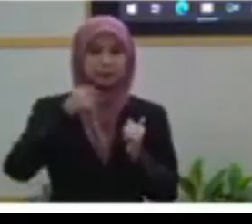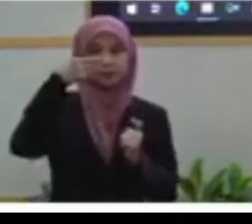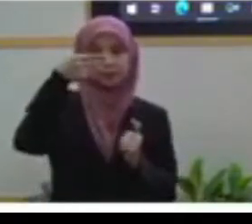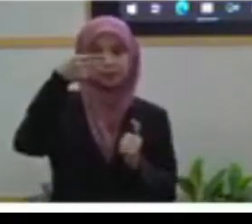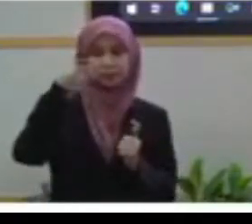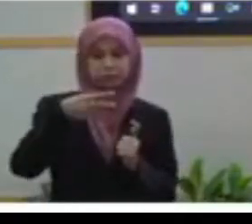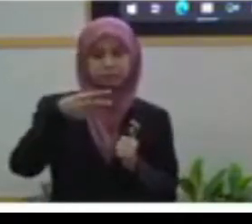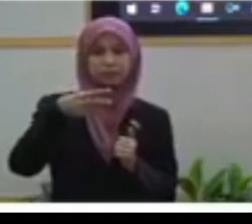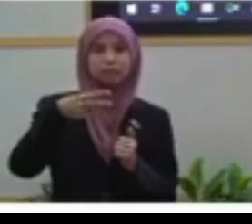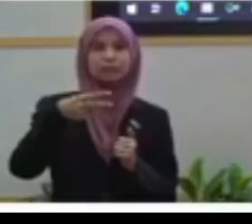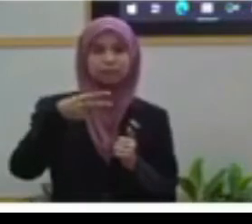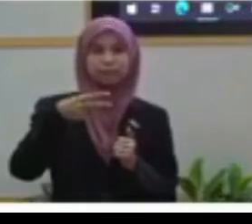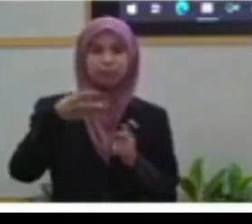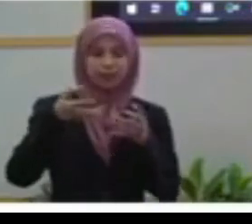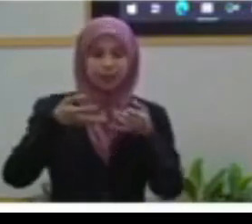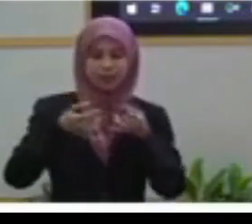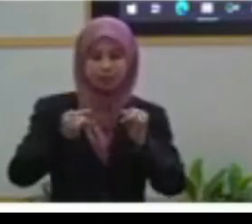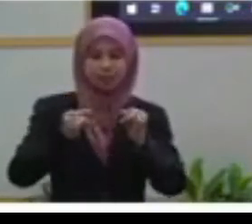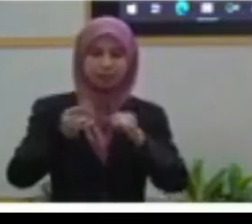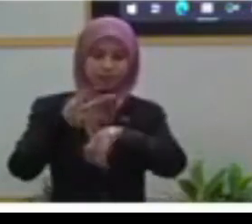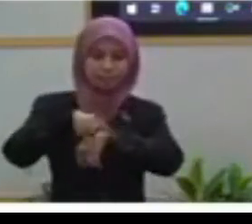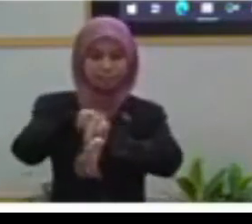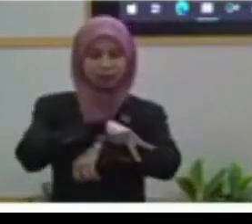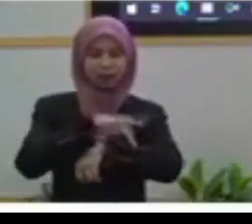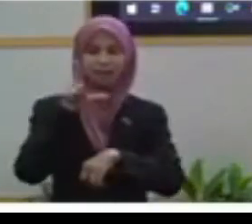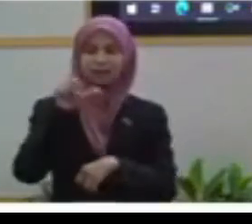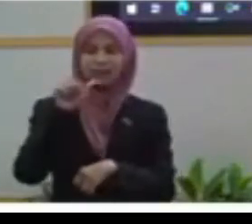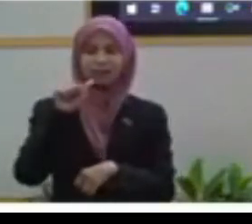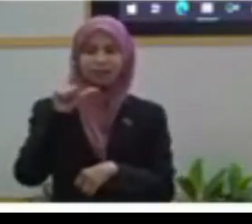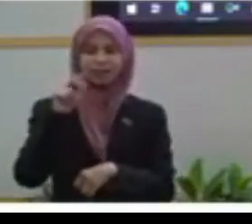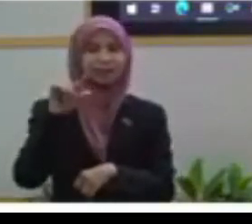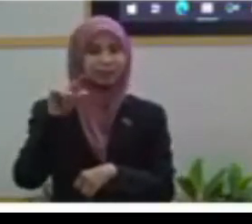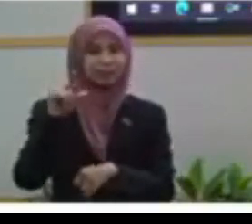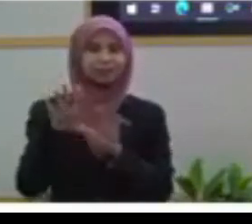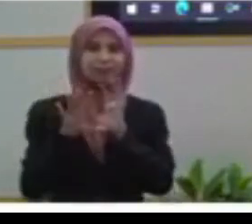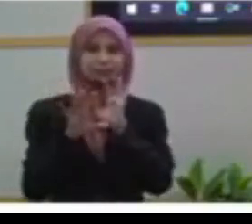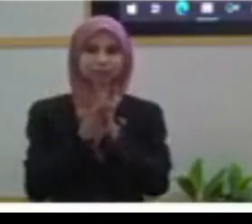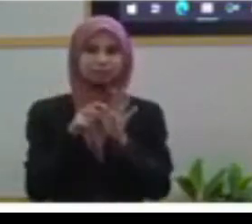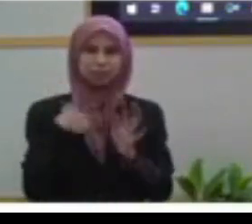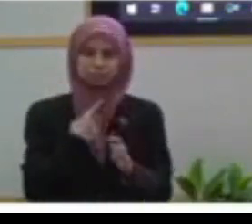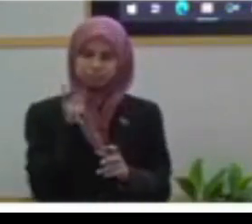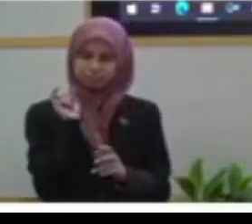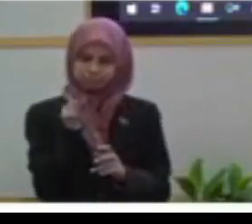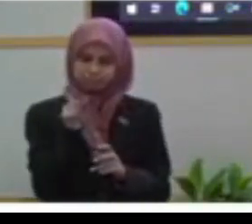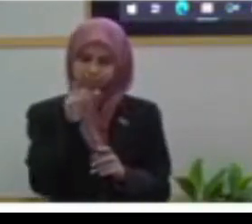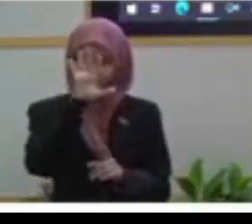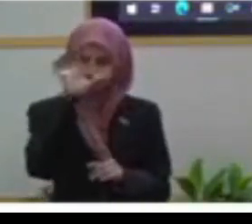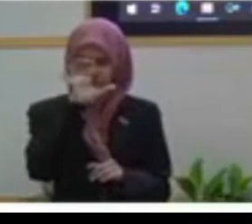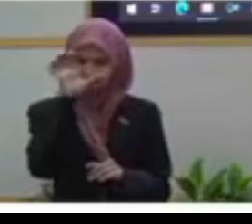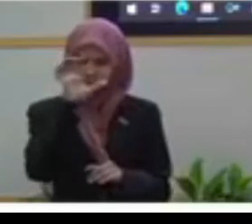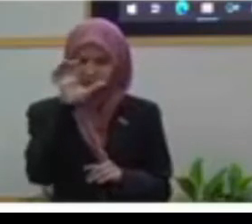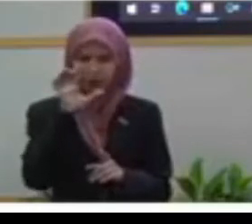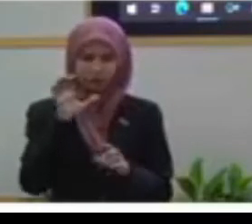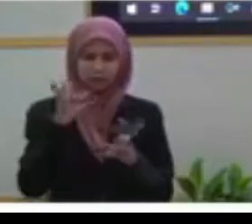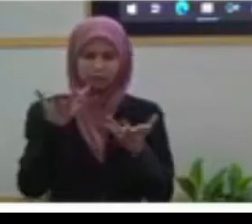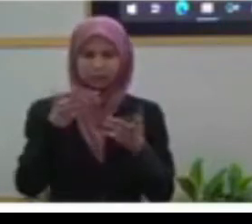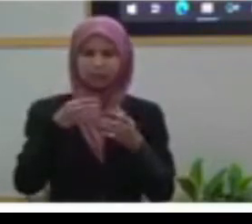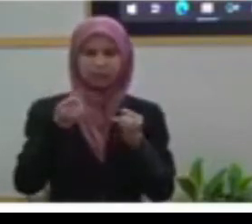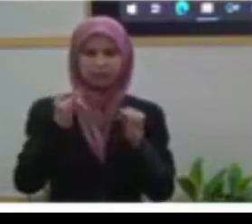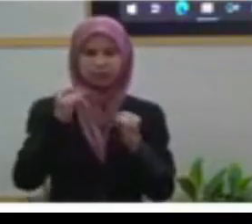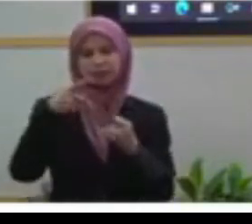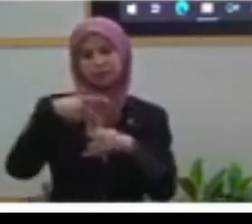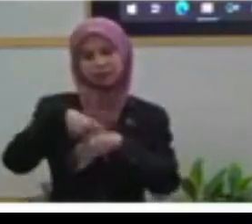Padang Lalang, Seberang Perai Utara. Bila kita search, kita ambil Jalan Padang Lalang, dia keluar Jalan Padang Lalang